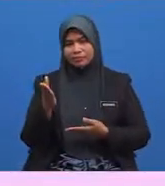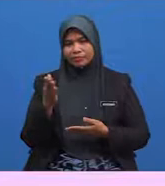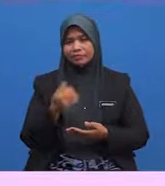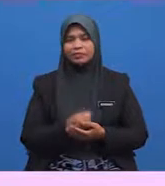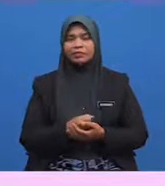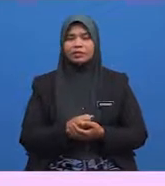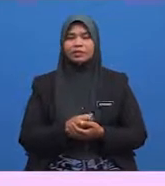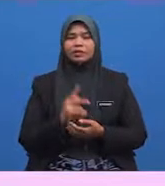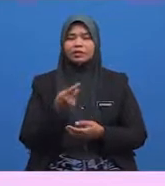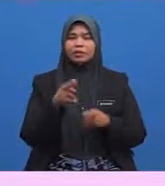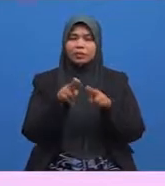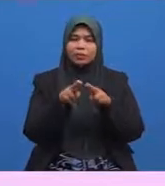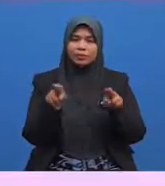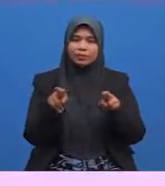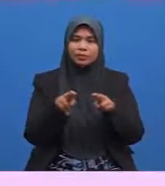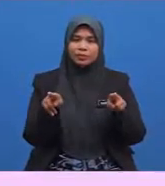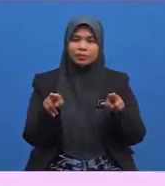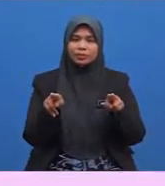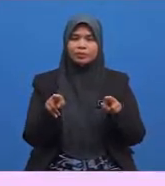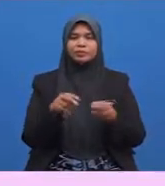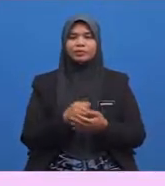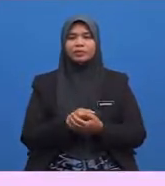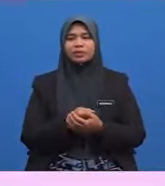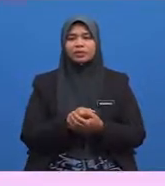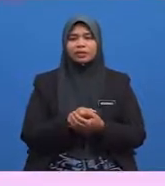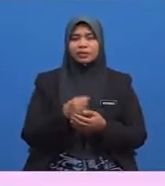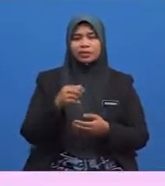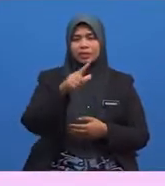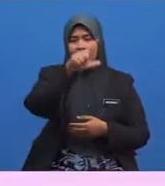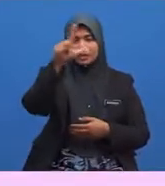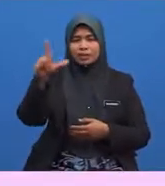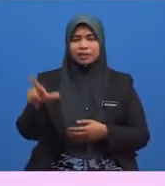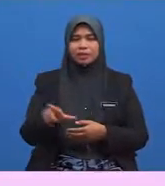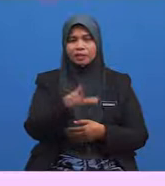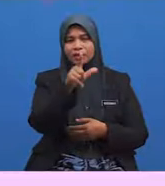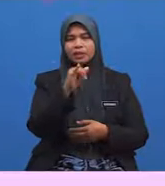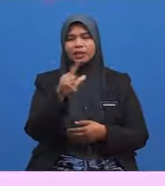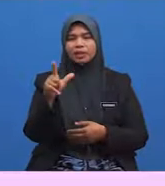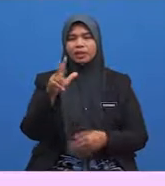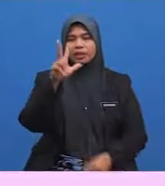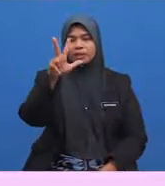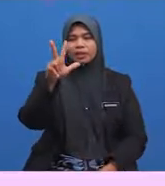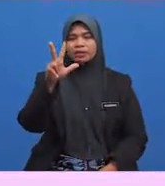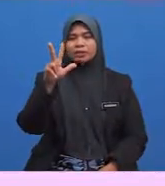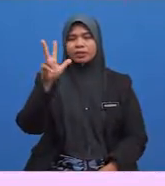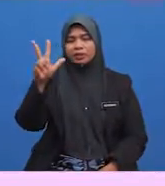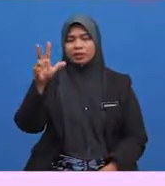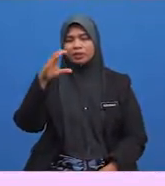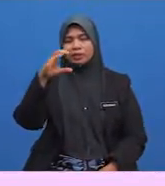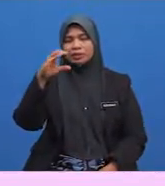pengukur, ukuran lilitan jam randik yang diperolehi ialah 33